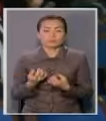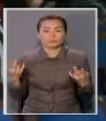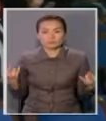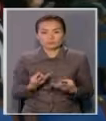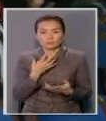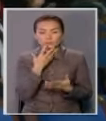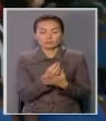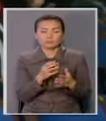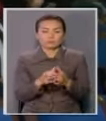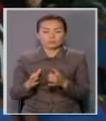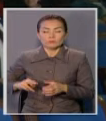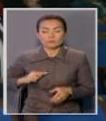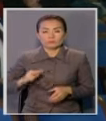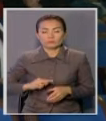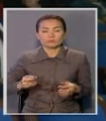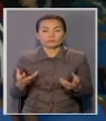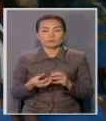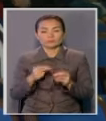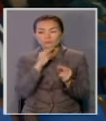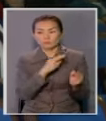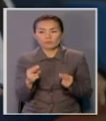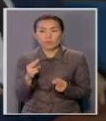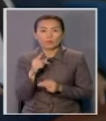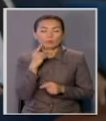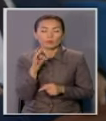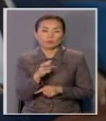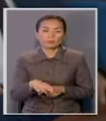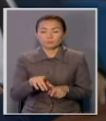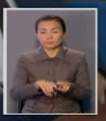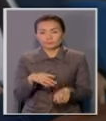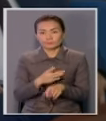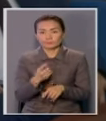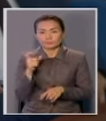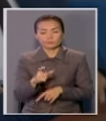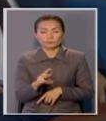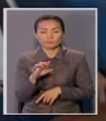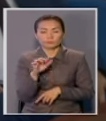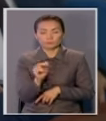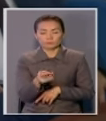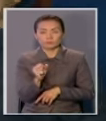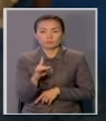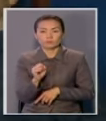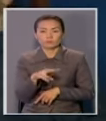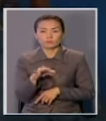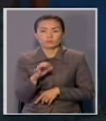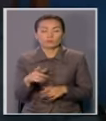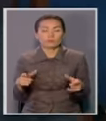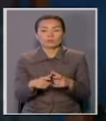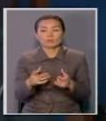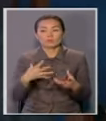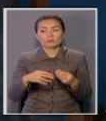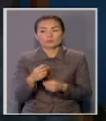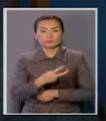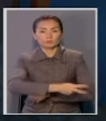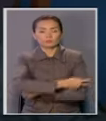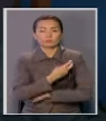и помощь своим соотечественникам не остались без внимания и волонтеры области один из них даралиев во время карантина он доставил